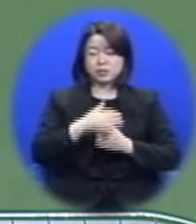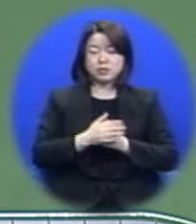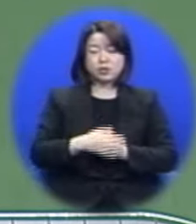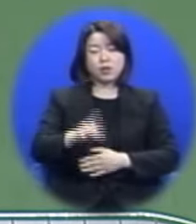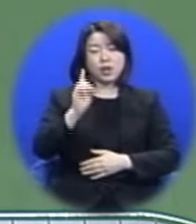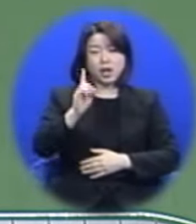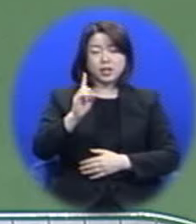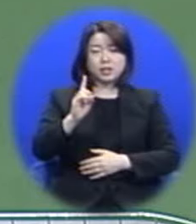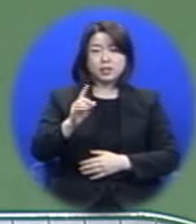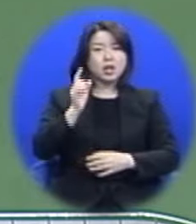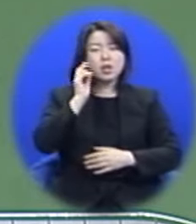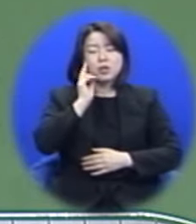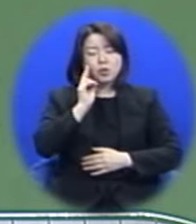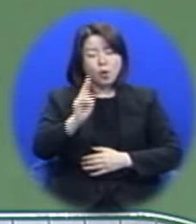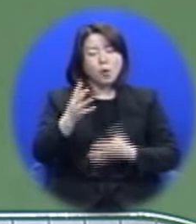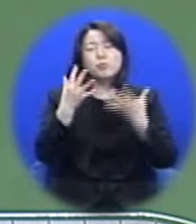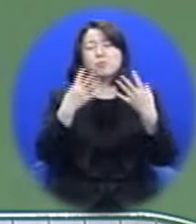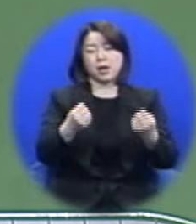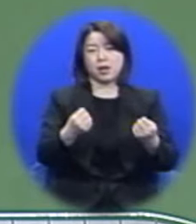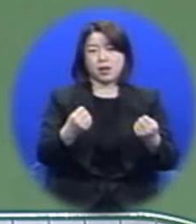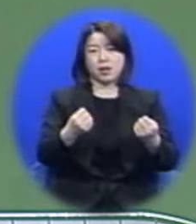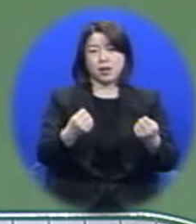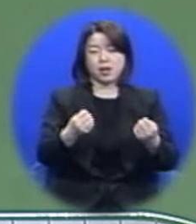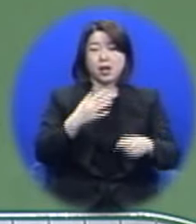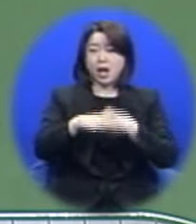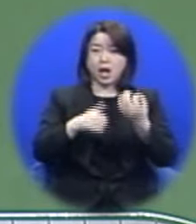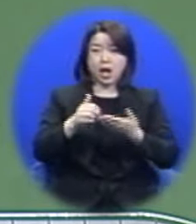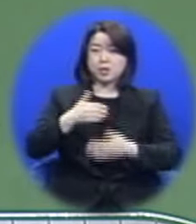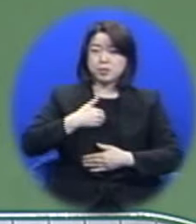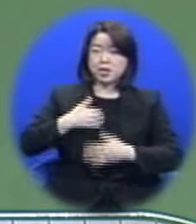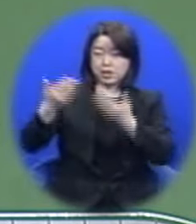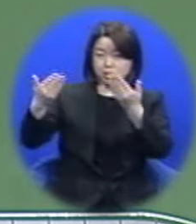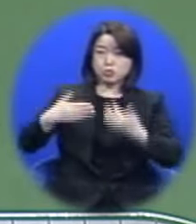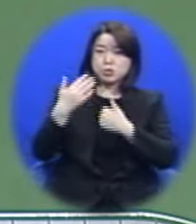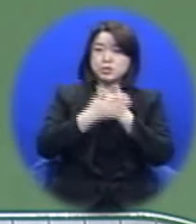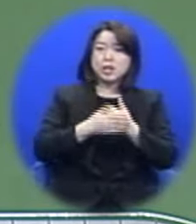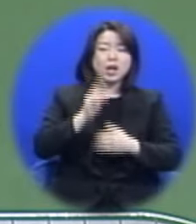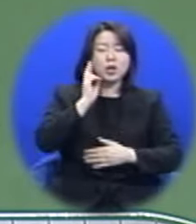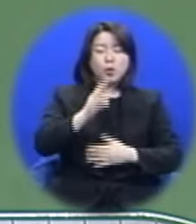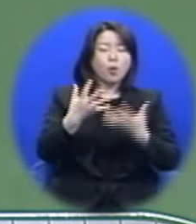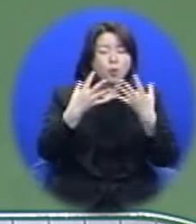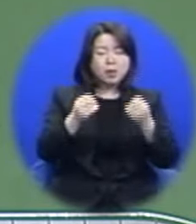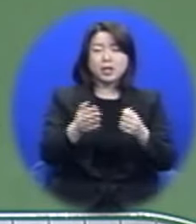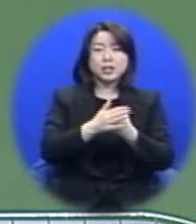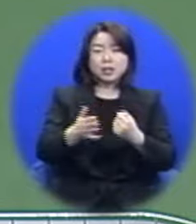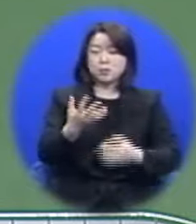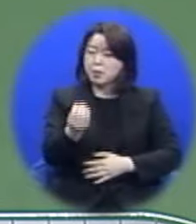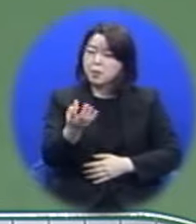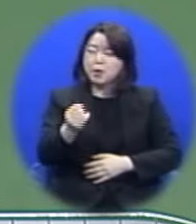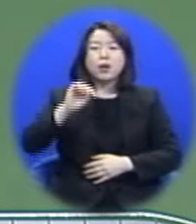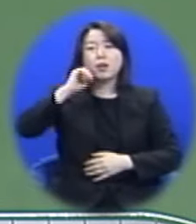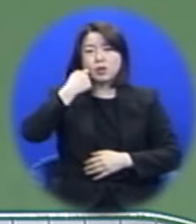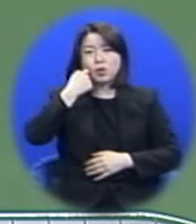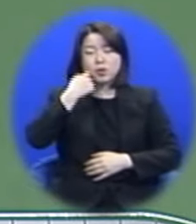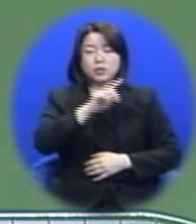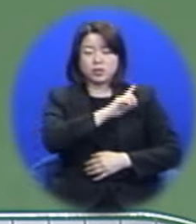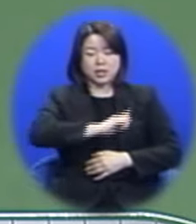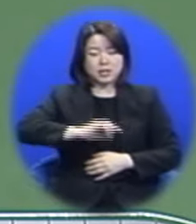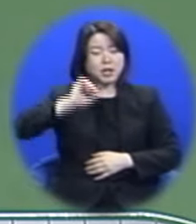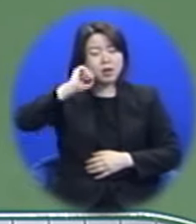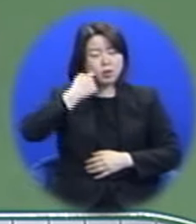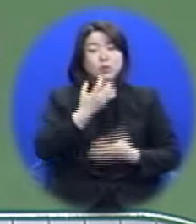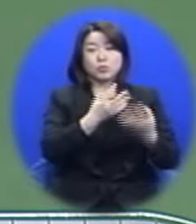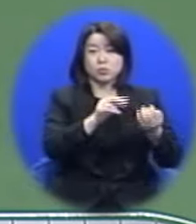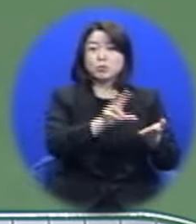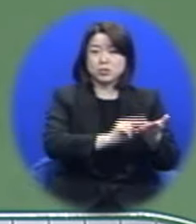하나는 너무 많아서, 하나님이 내게 주신 은혜가 너무 많아서 세기가 어렵다. 그러니까 가장 어려운 수학 문제.